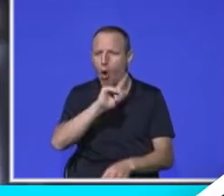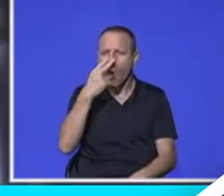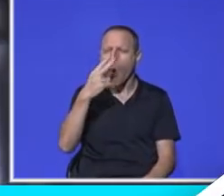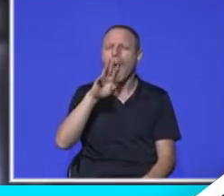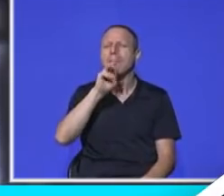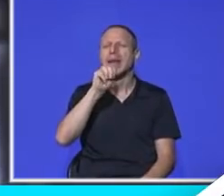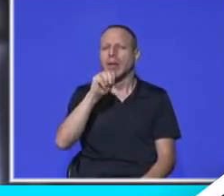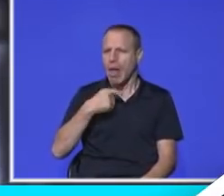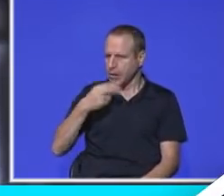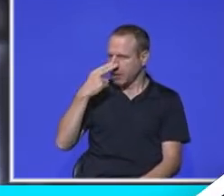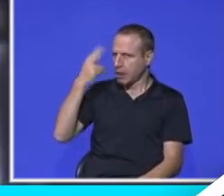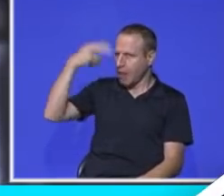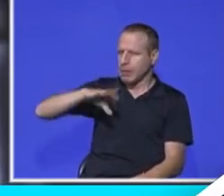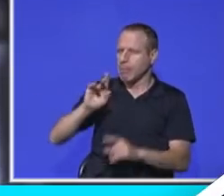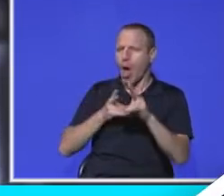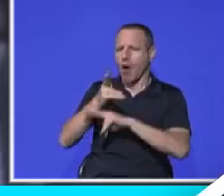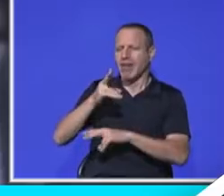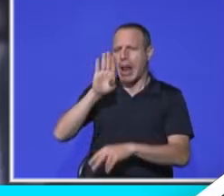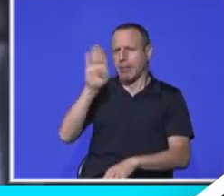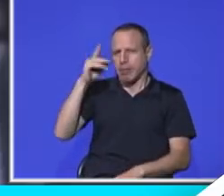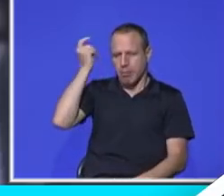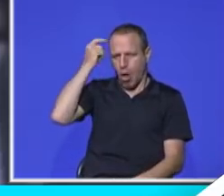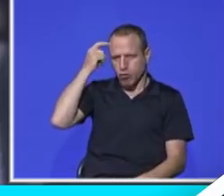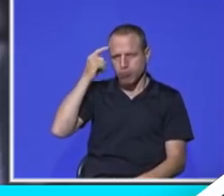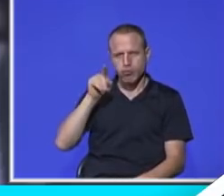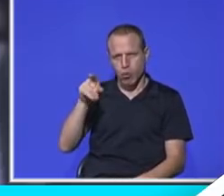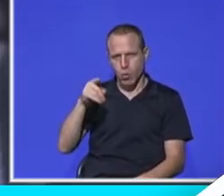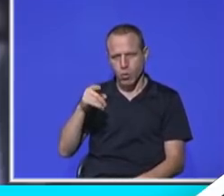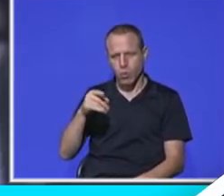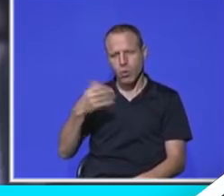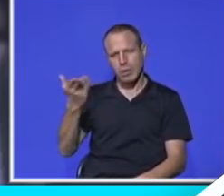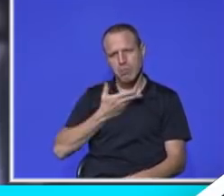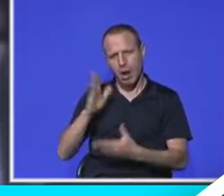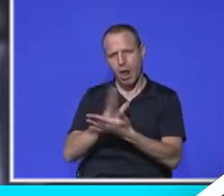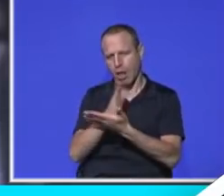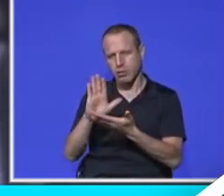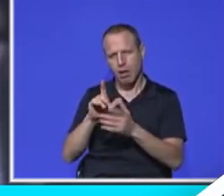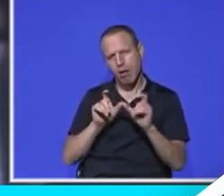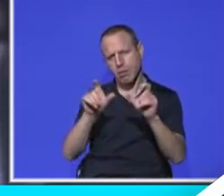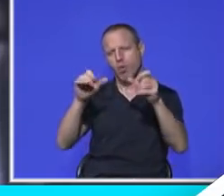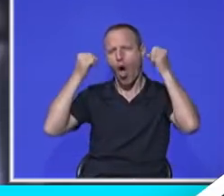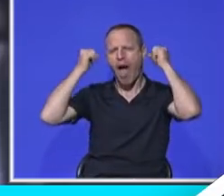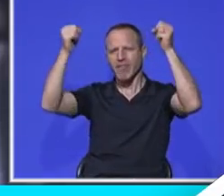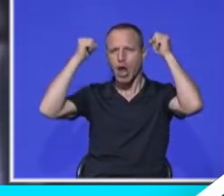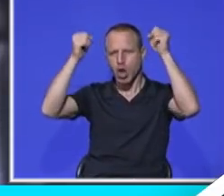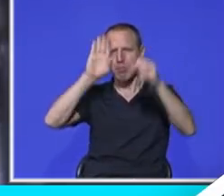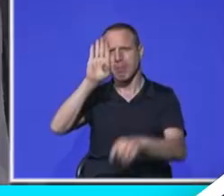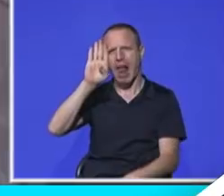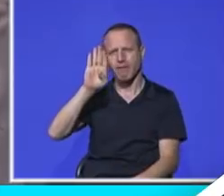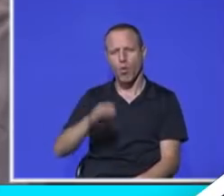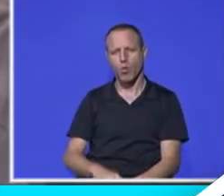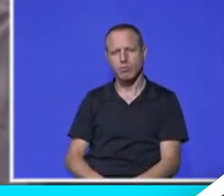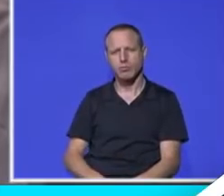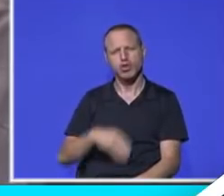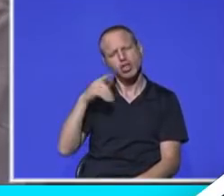עובר לנתניהו כרגע בראש, כשהוא בעצם קיבל החלטה למנוע את ההפגנות בבלפור, כאילו שיהיה